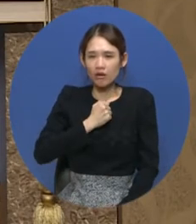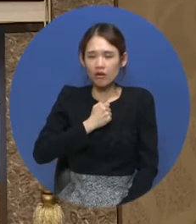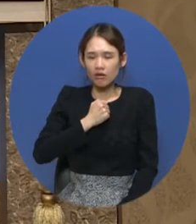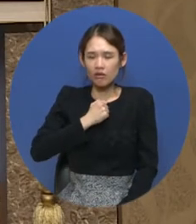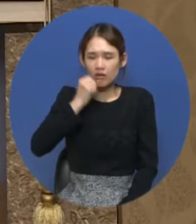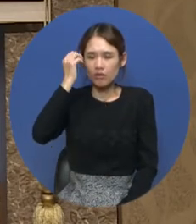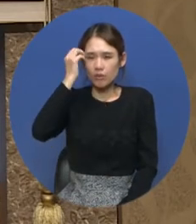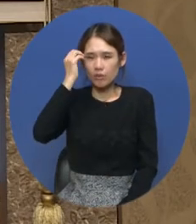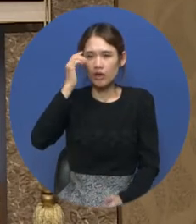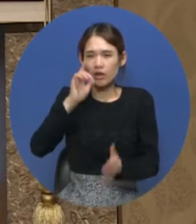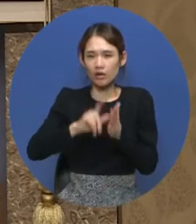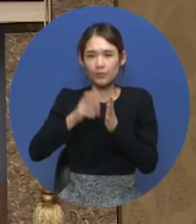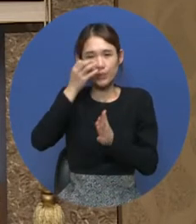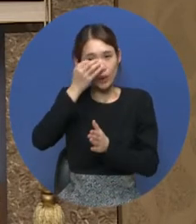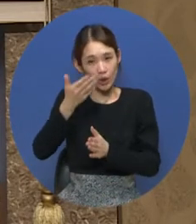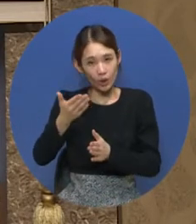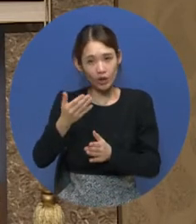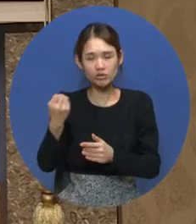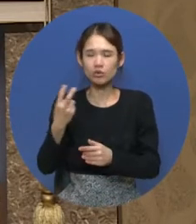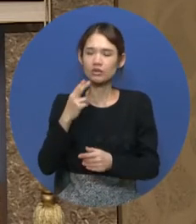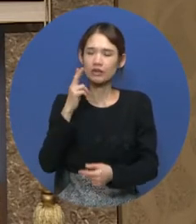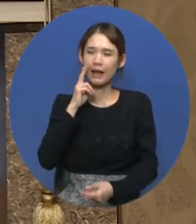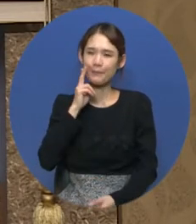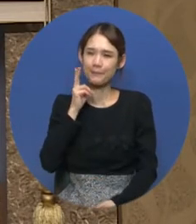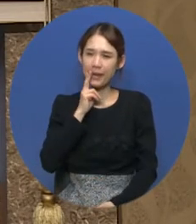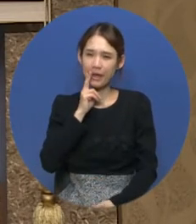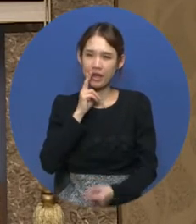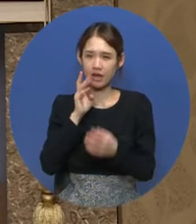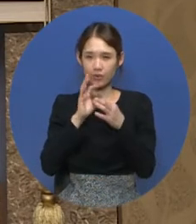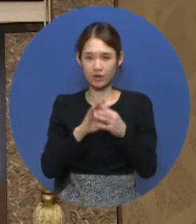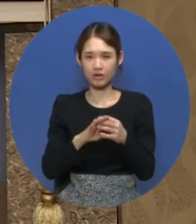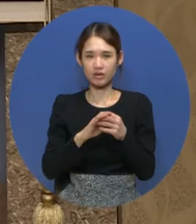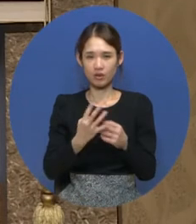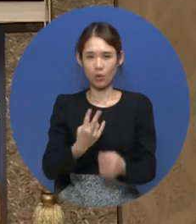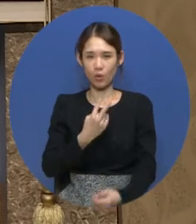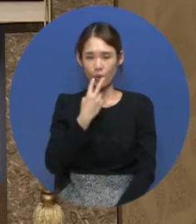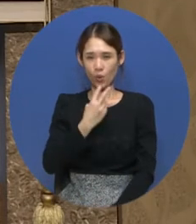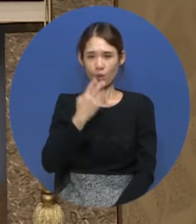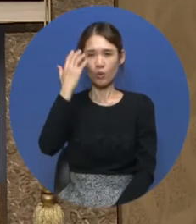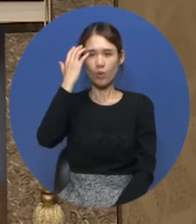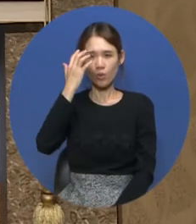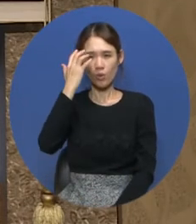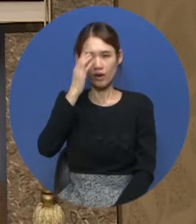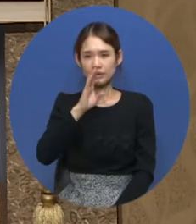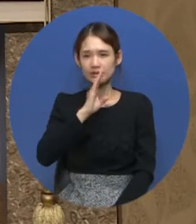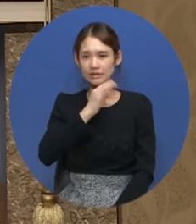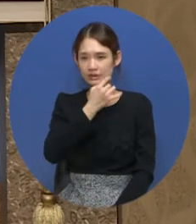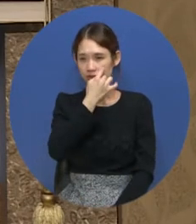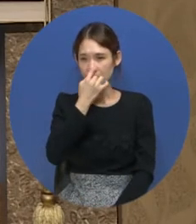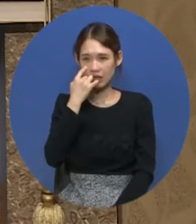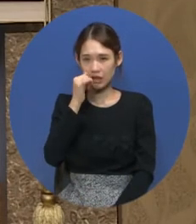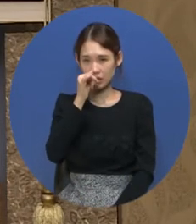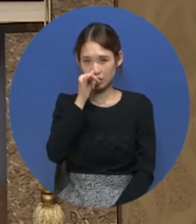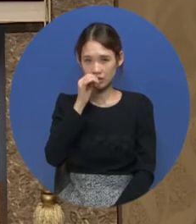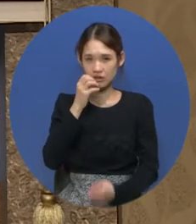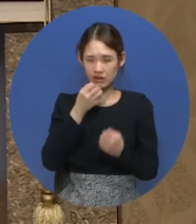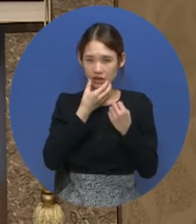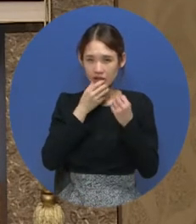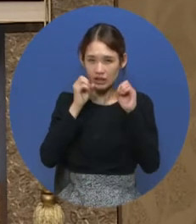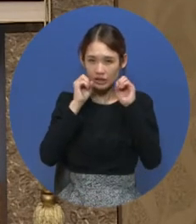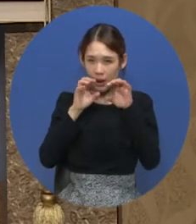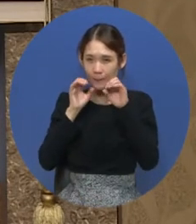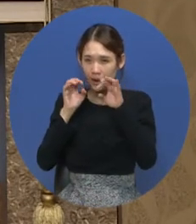이 담배 라든지 그런 부분에 대한 것들에 의해서 이런 호흡곤란 증세 운다 라는 부분들을 누다 캠핑을 하고 그런